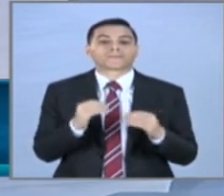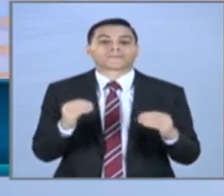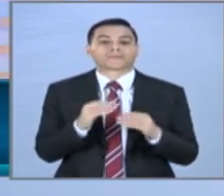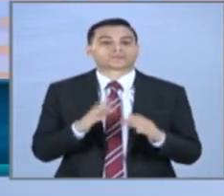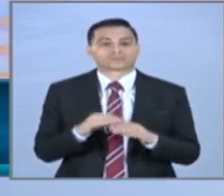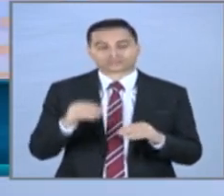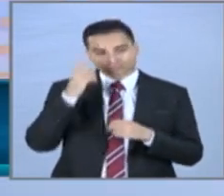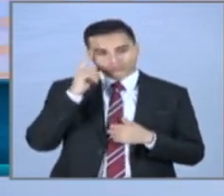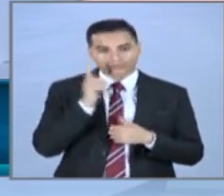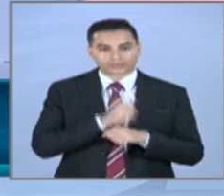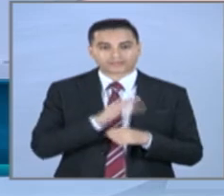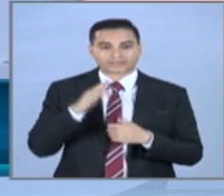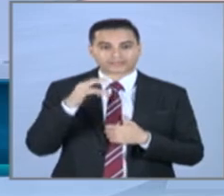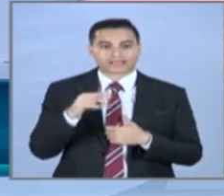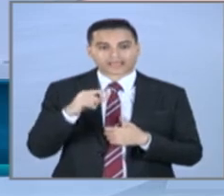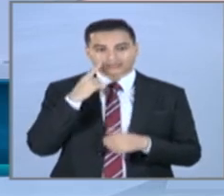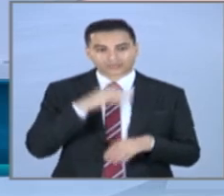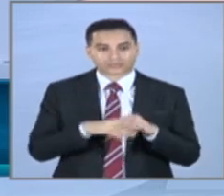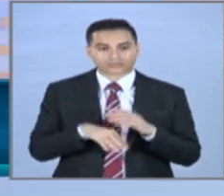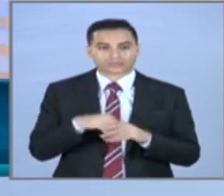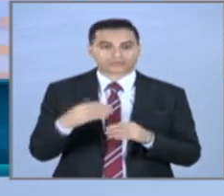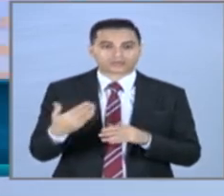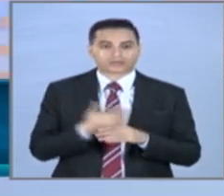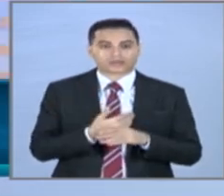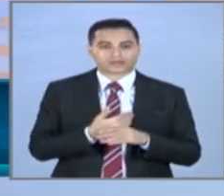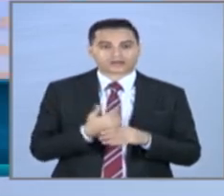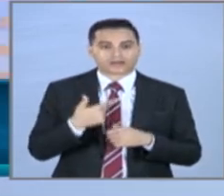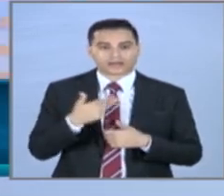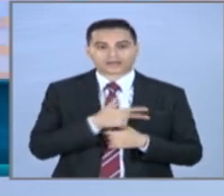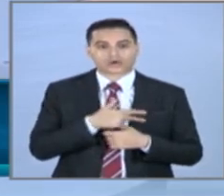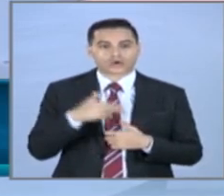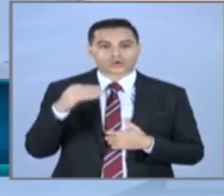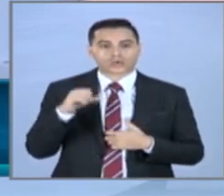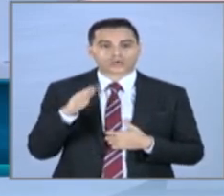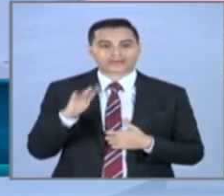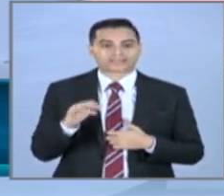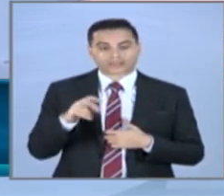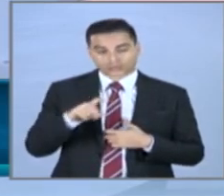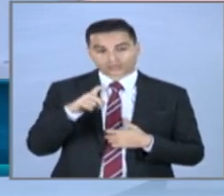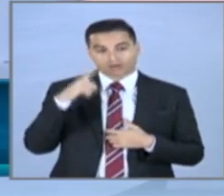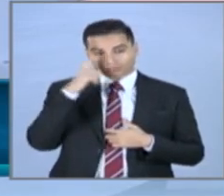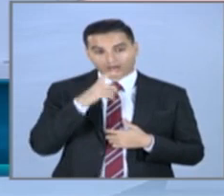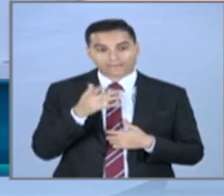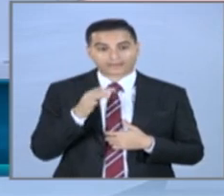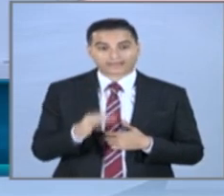مش فاكر. أستاذ سعيد خوسيه إيه؟ اديتك اسمه الأولاني كمان. هو سؤال صعب جدا.